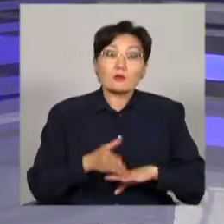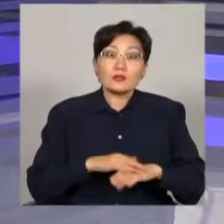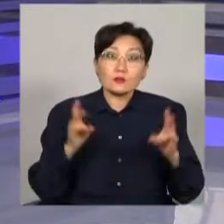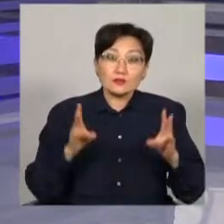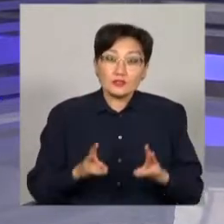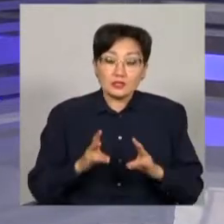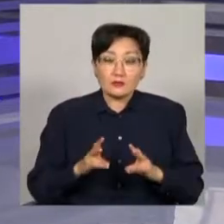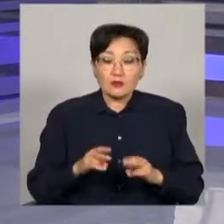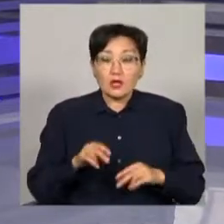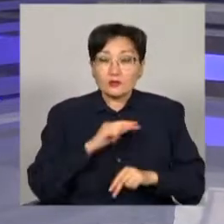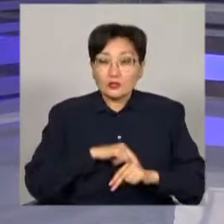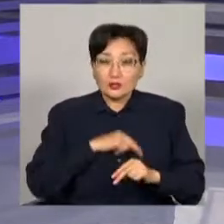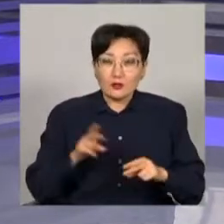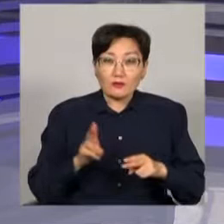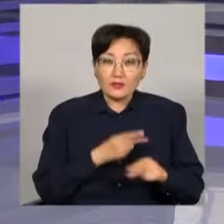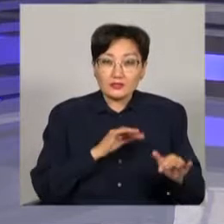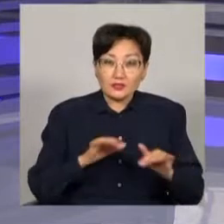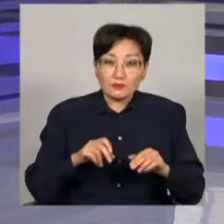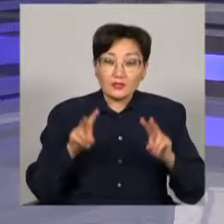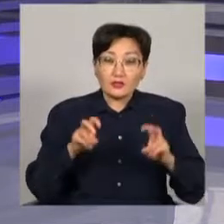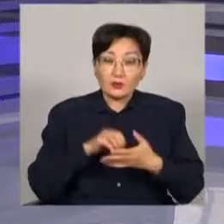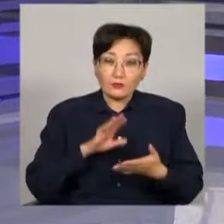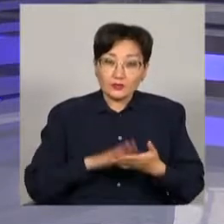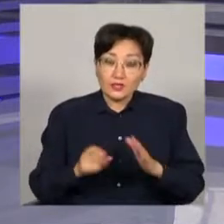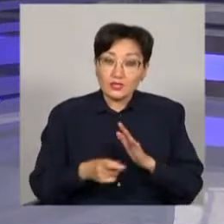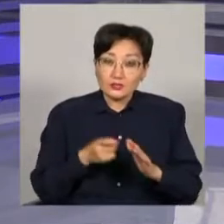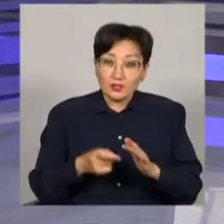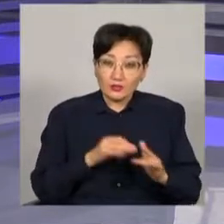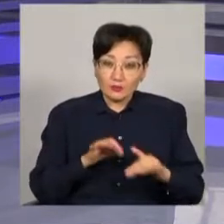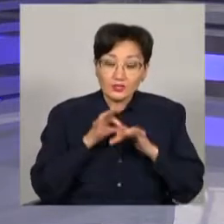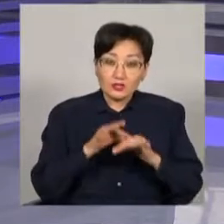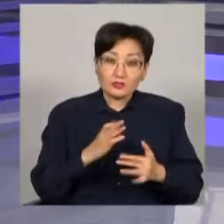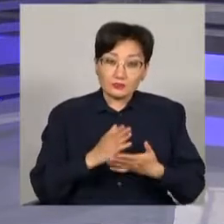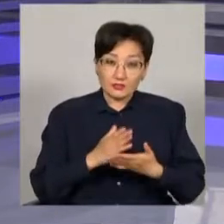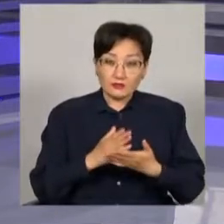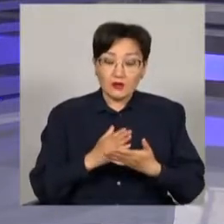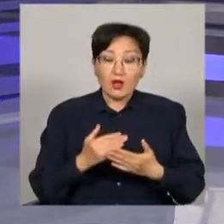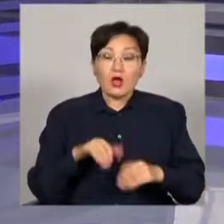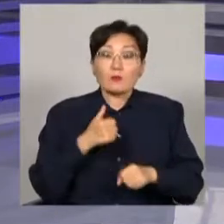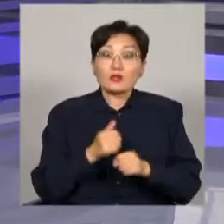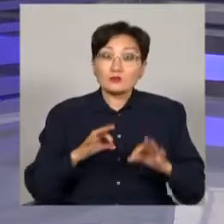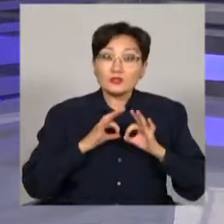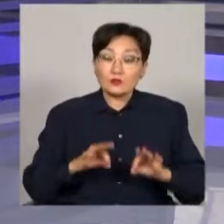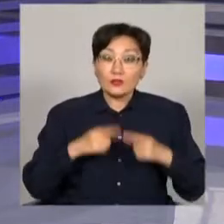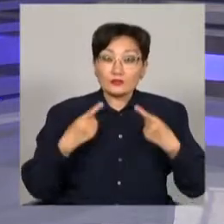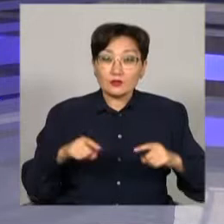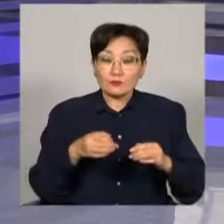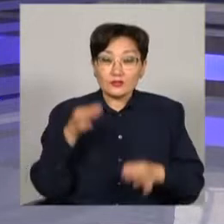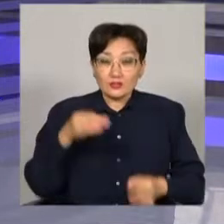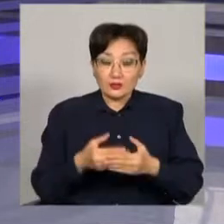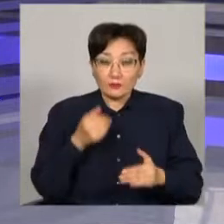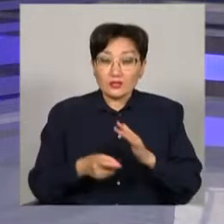келген қызметтегі әрекетсіздік бабы тіркеліп, істі тергеу әлі де жалғасып жатыр. Бас прокуратура бұдан өзге сот алды